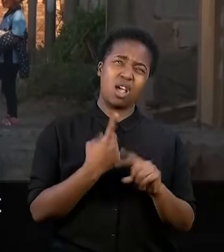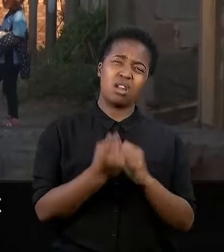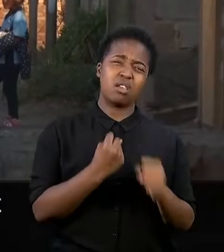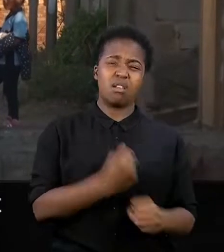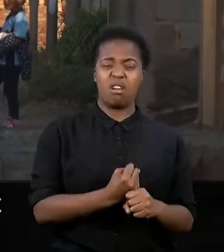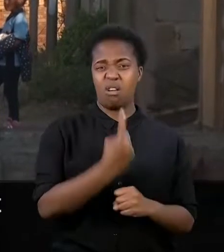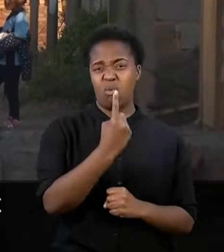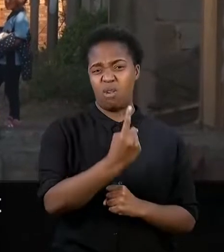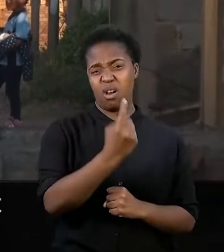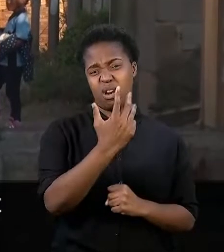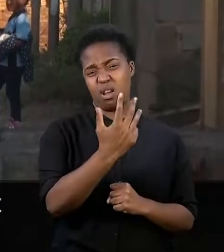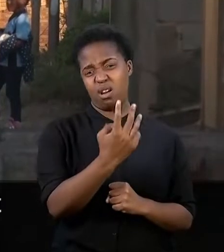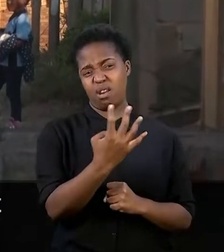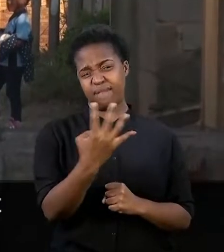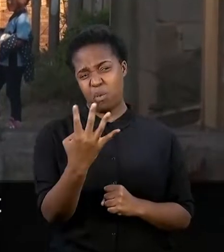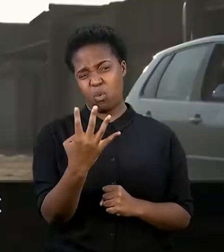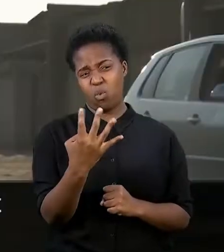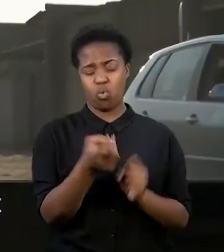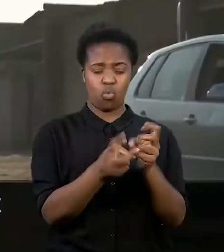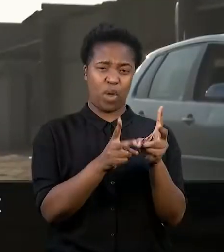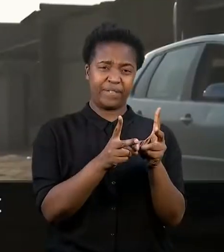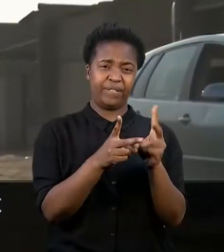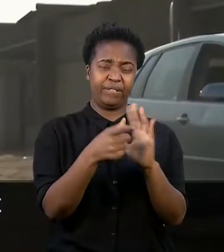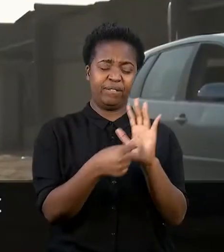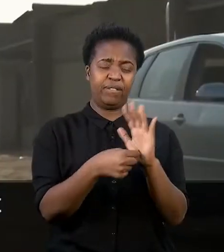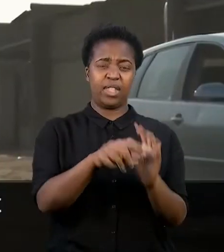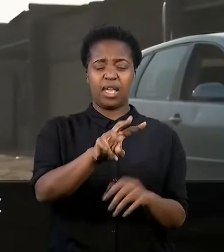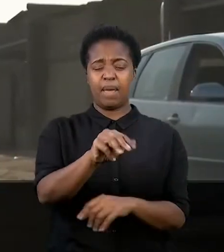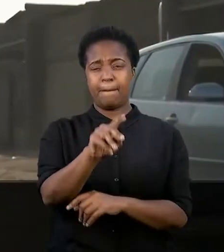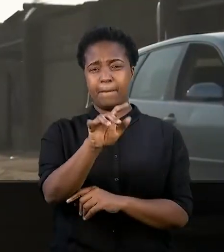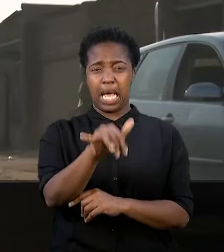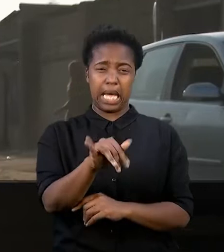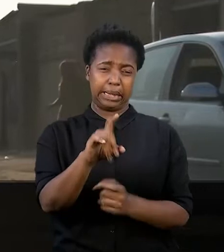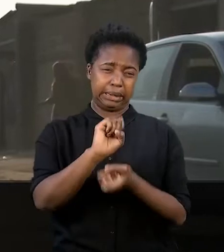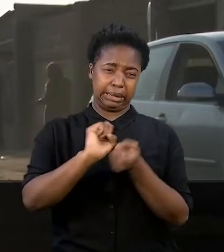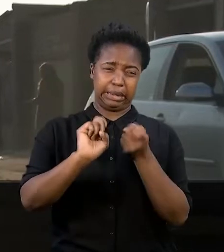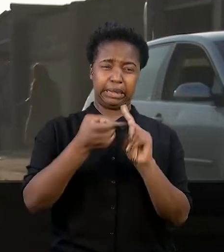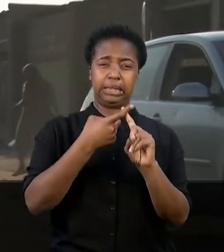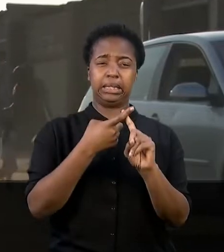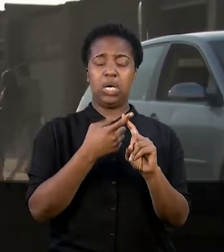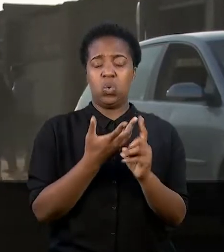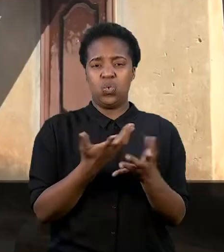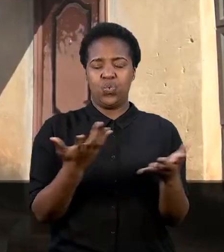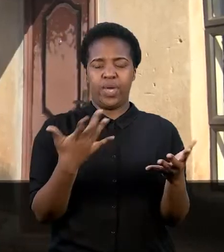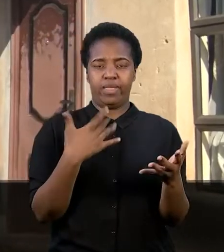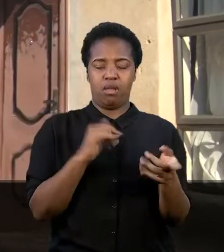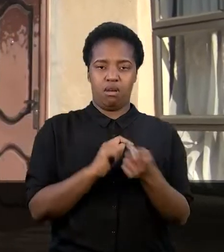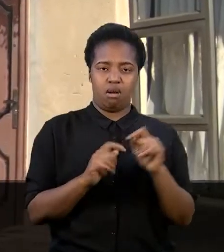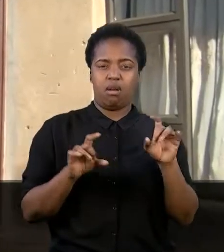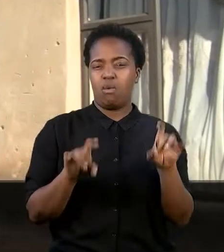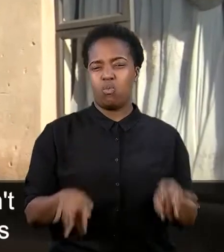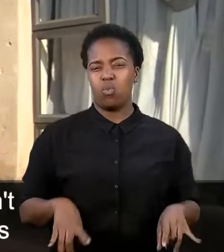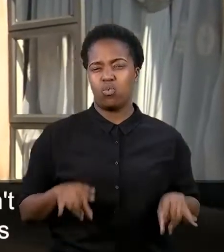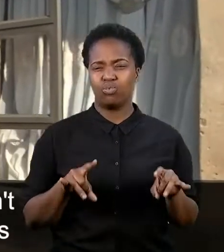lembe ra 1991 hi ti-12 ta May. Kuva ni ri endzeni ka accident leyi ni hetelele ni famba hi